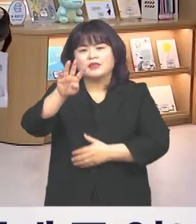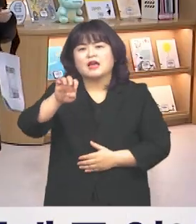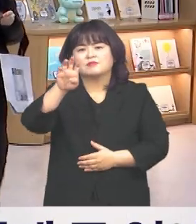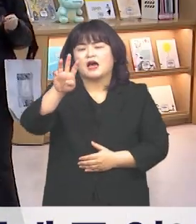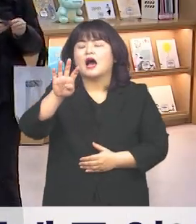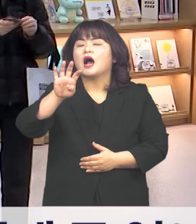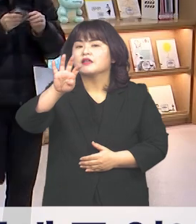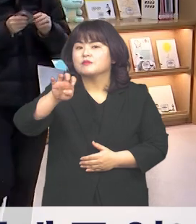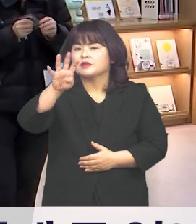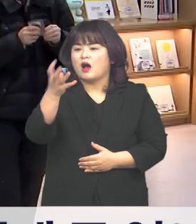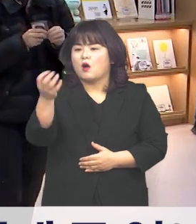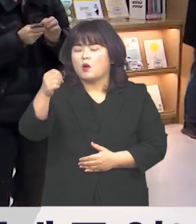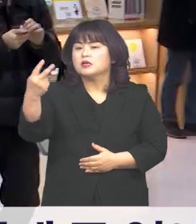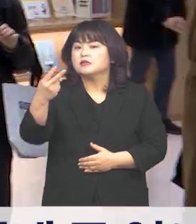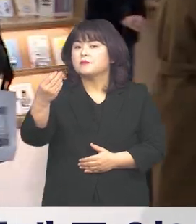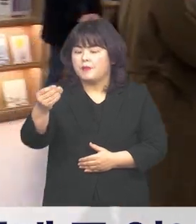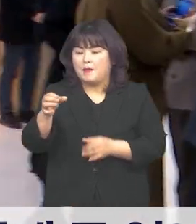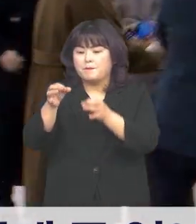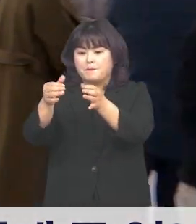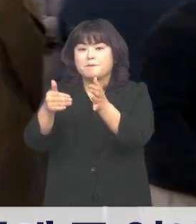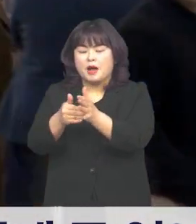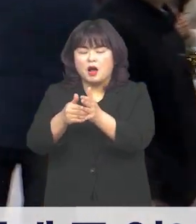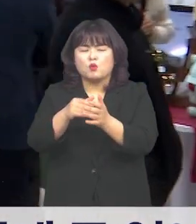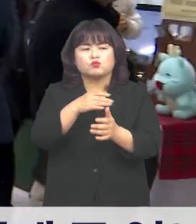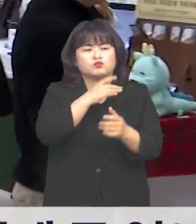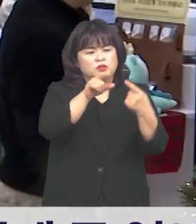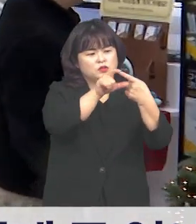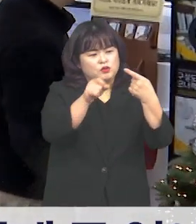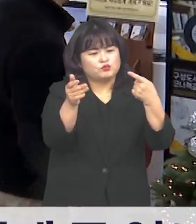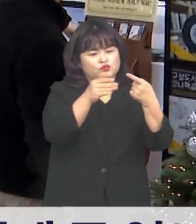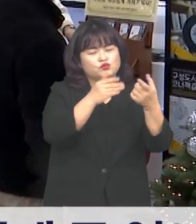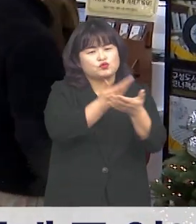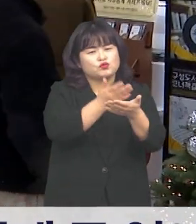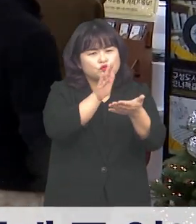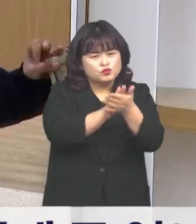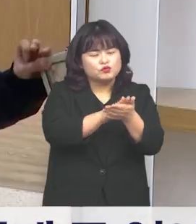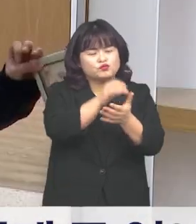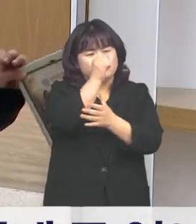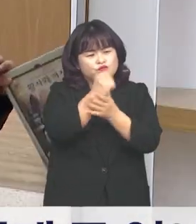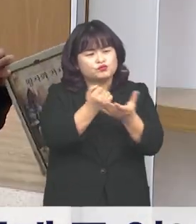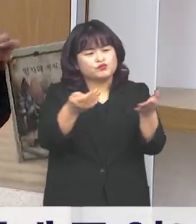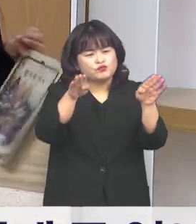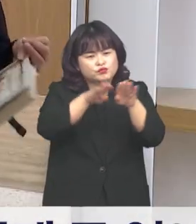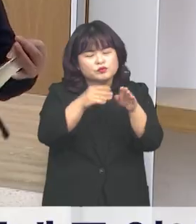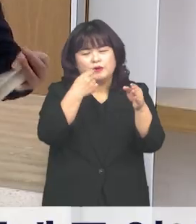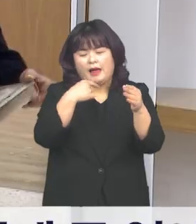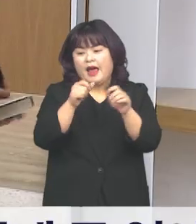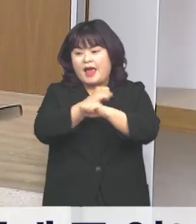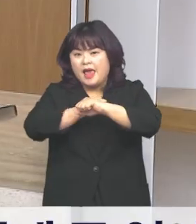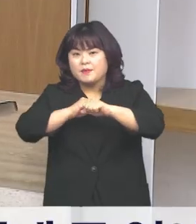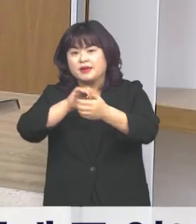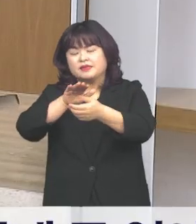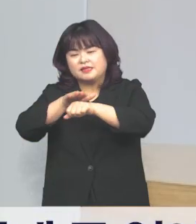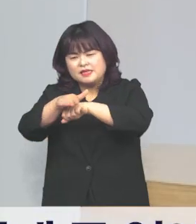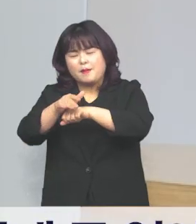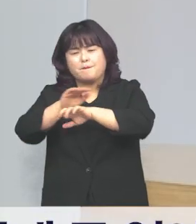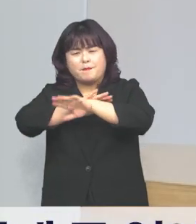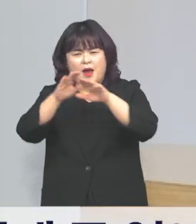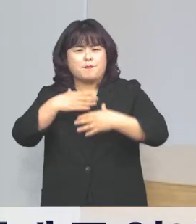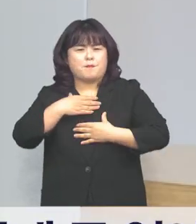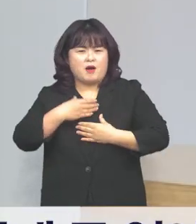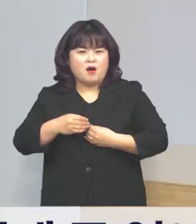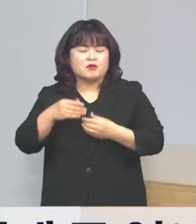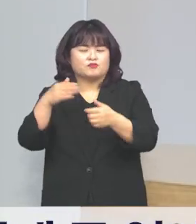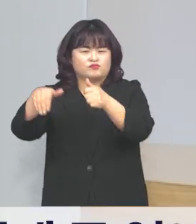총 44억 2천만 원을 투입해 지난 1월부터 노후 시설을 전면 개선하고 개방형 열람 공간을 조성해